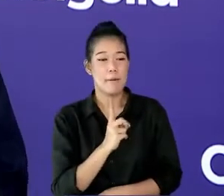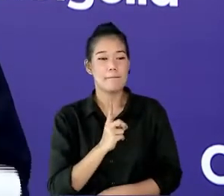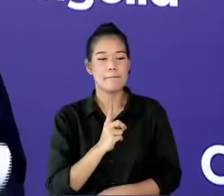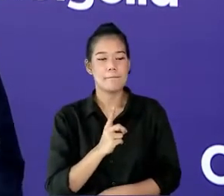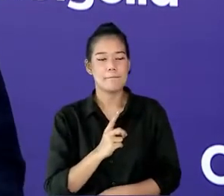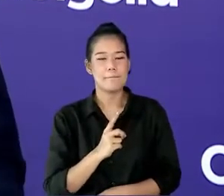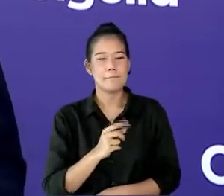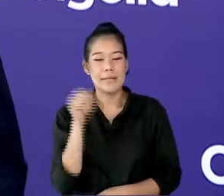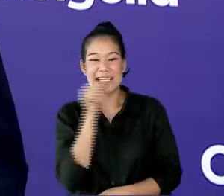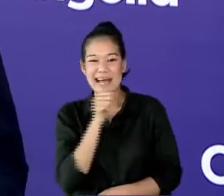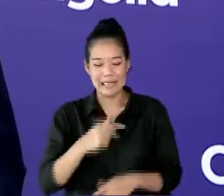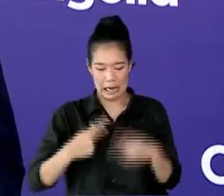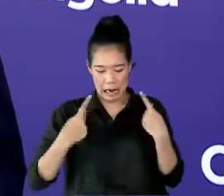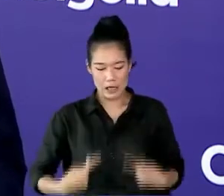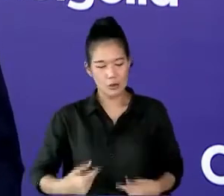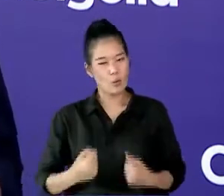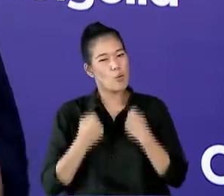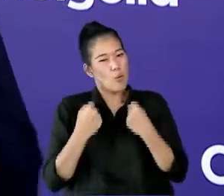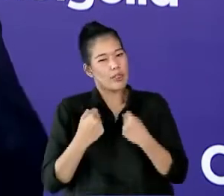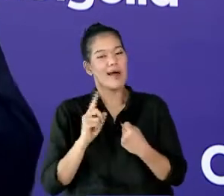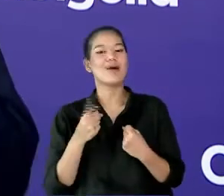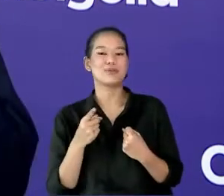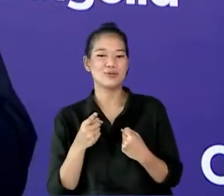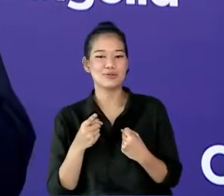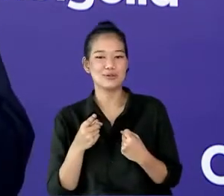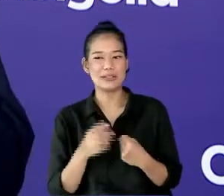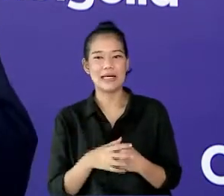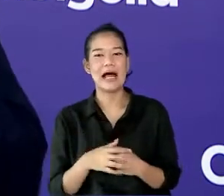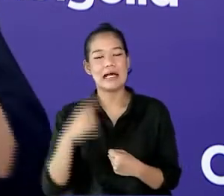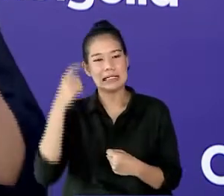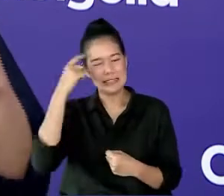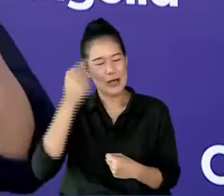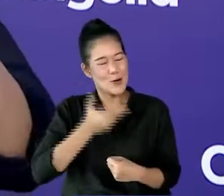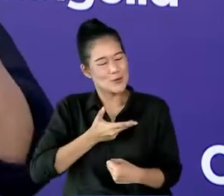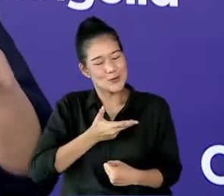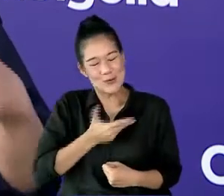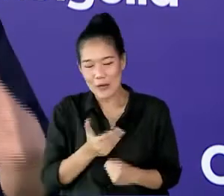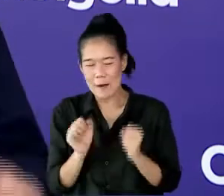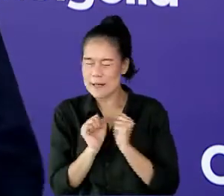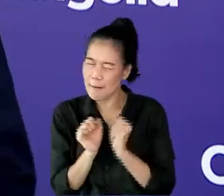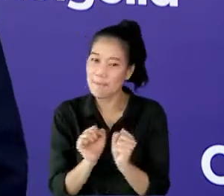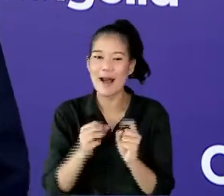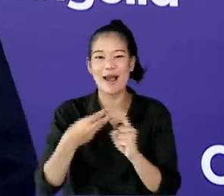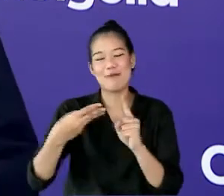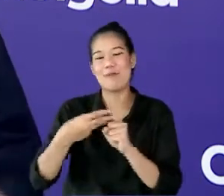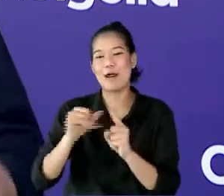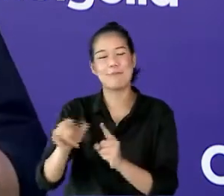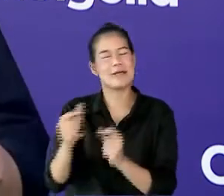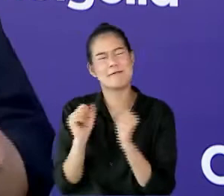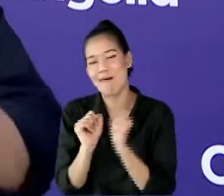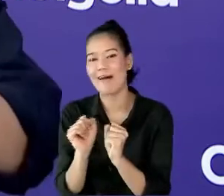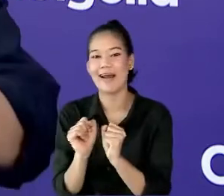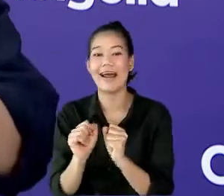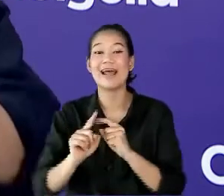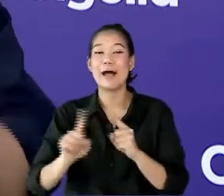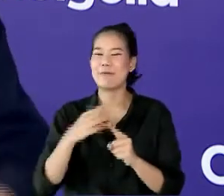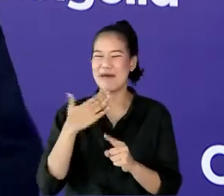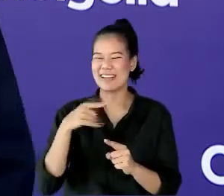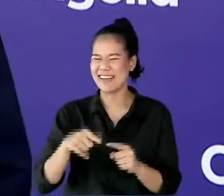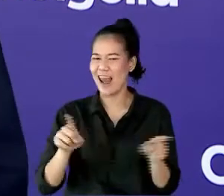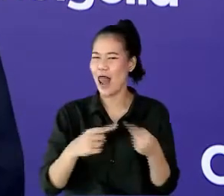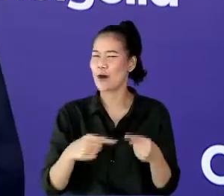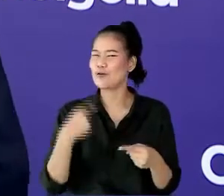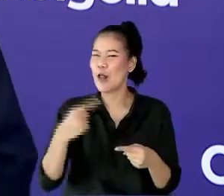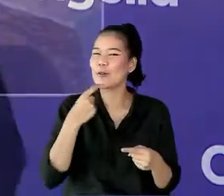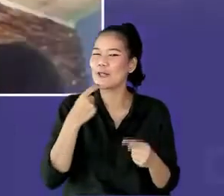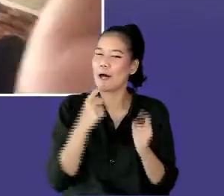punya karakter yang kuat juga. Oke. Dan saya ini termasuk penggemar Mas Baby lah ya. Oke. Tapi memang biasanya buat pacaran nih